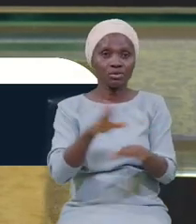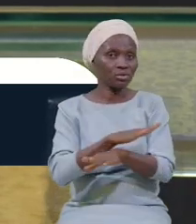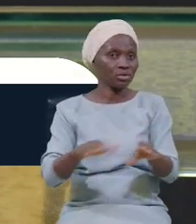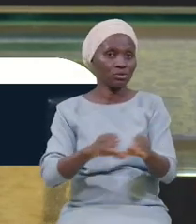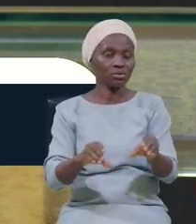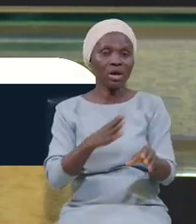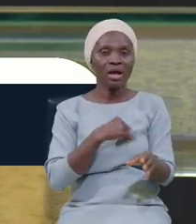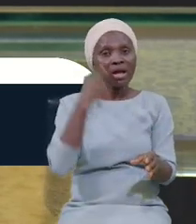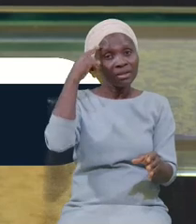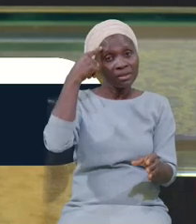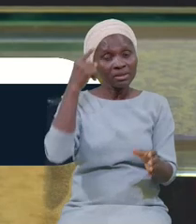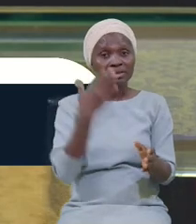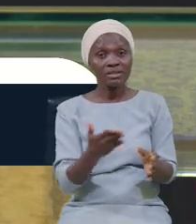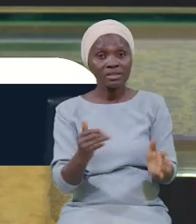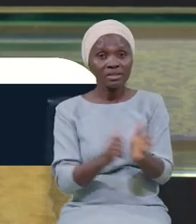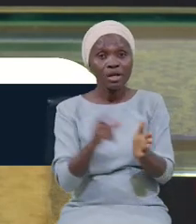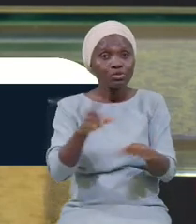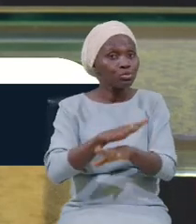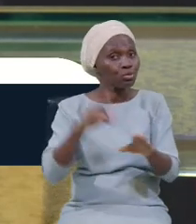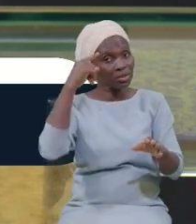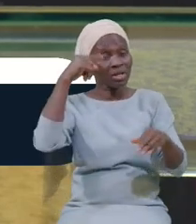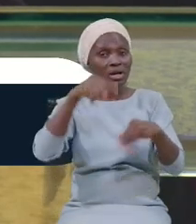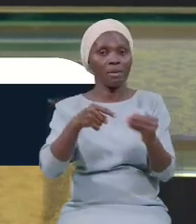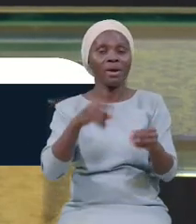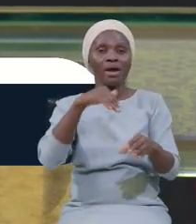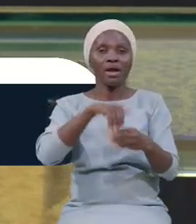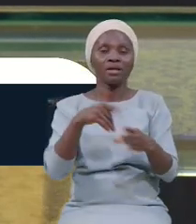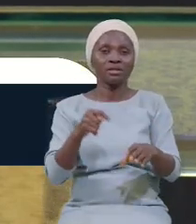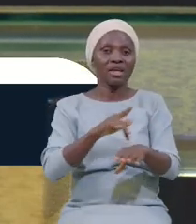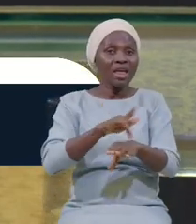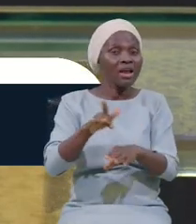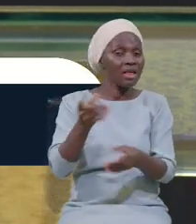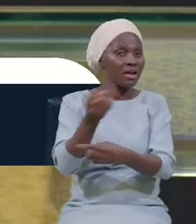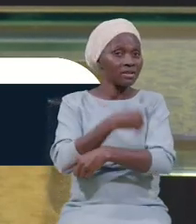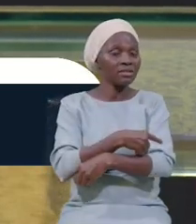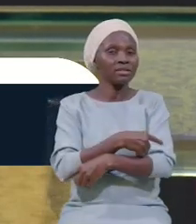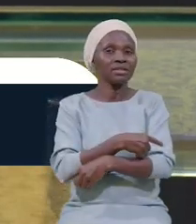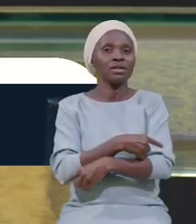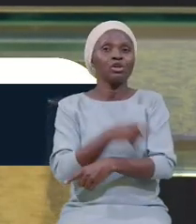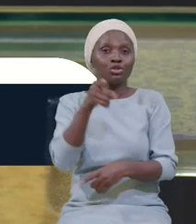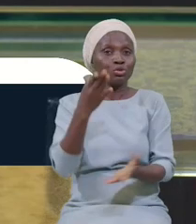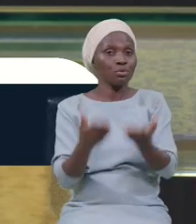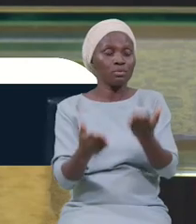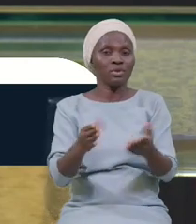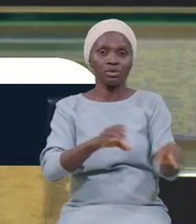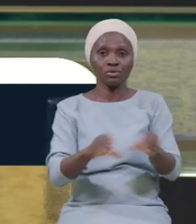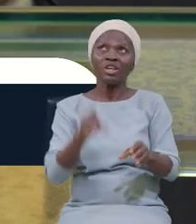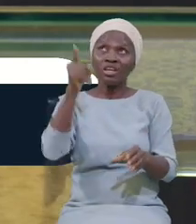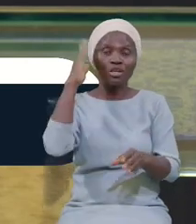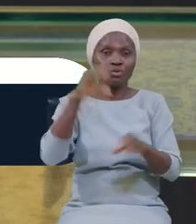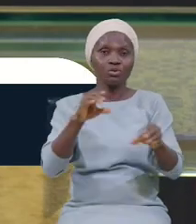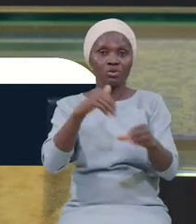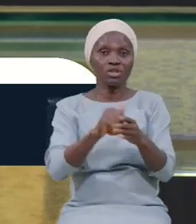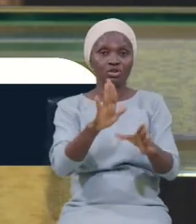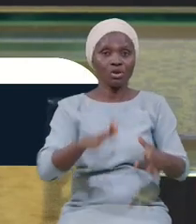pas pensé dans les premiers jours, alors ils pourraient faire cela, ils feront cela, Dieu fera cela